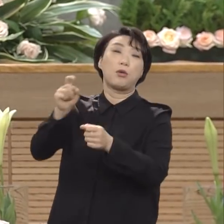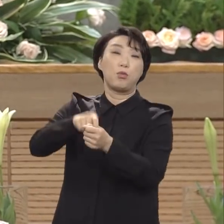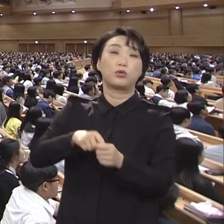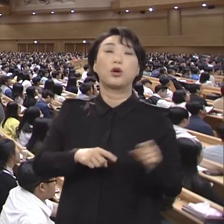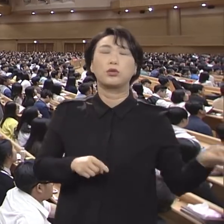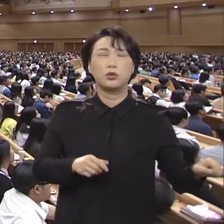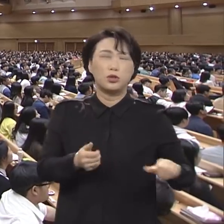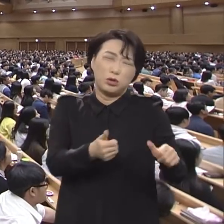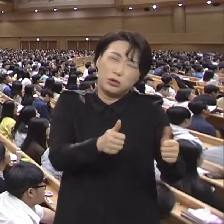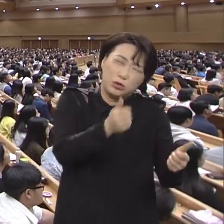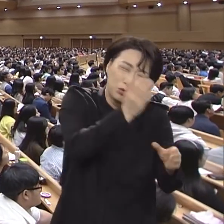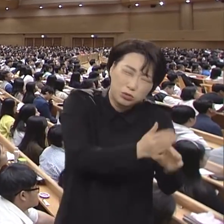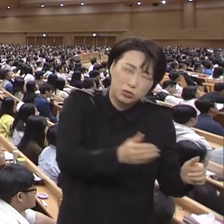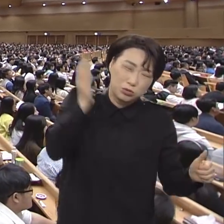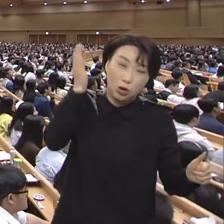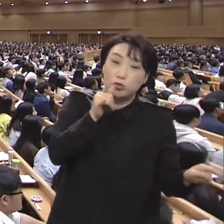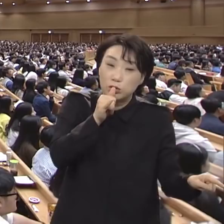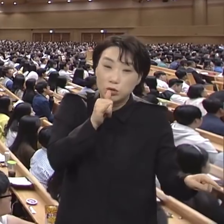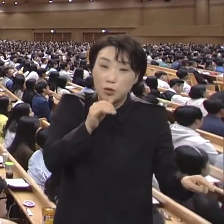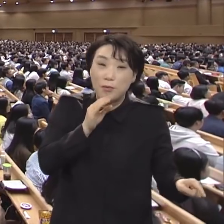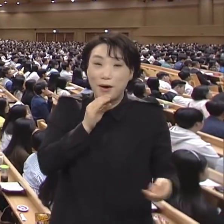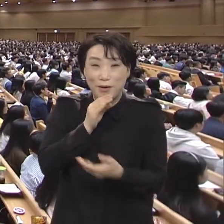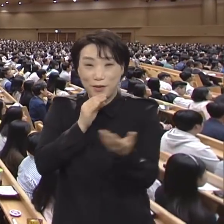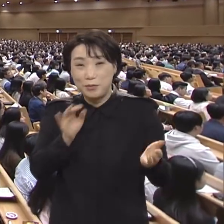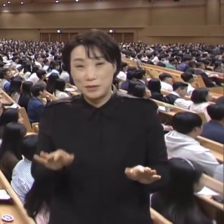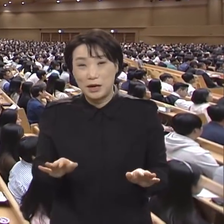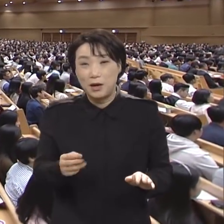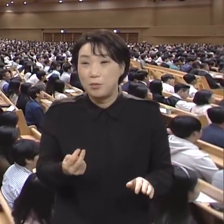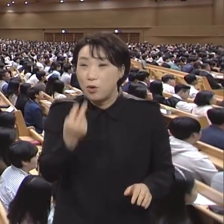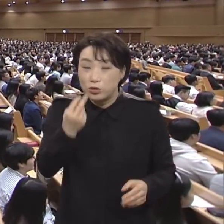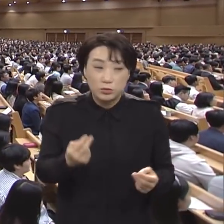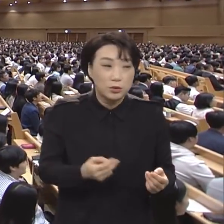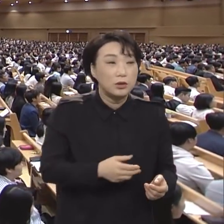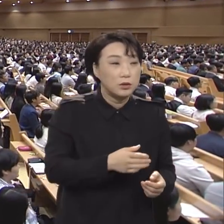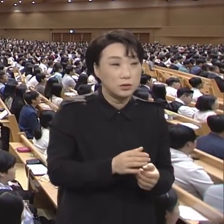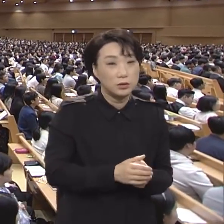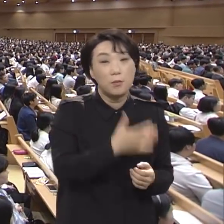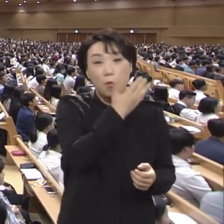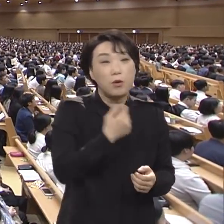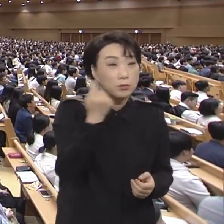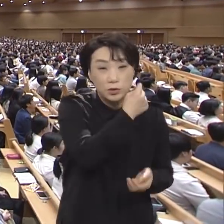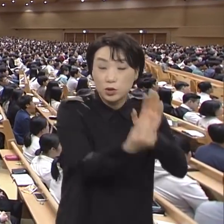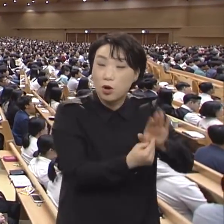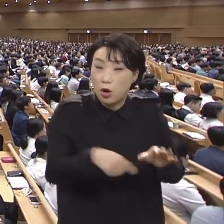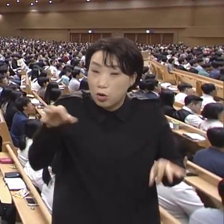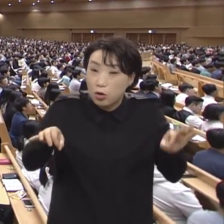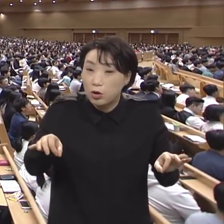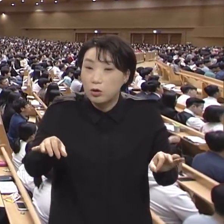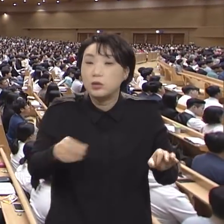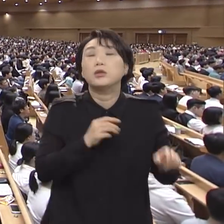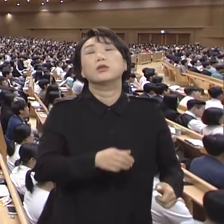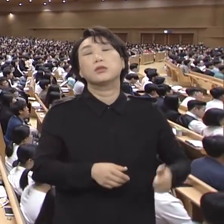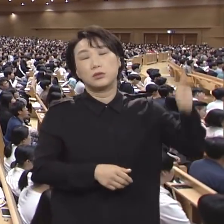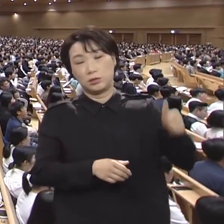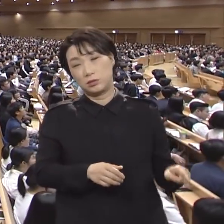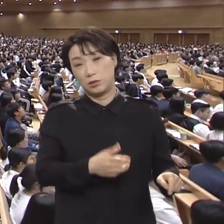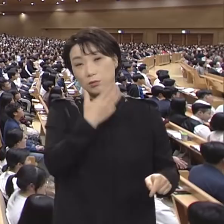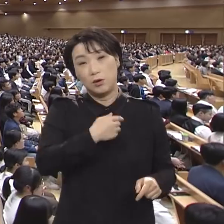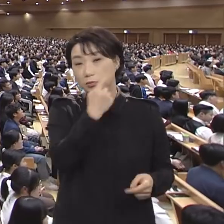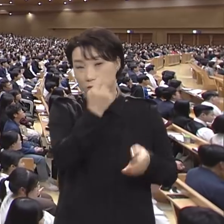말이오. 목숨보다 큰 것이 복음 증거라는 것을 인정하면 아멘 합시다.